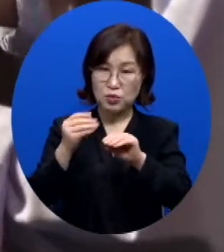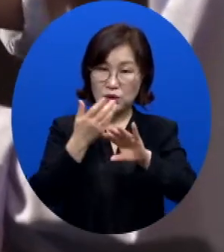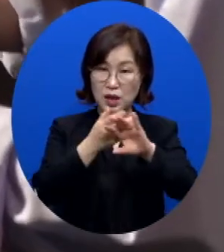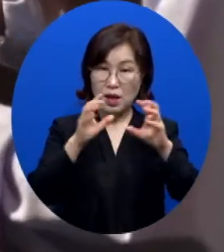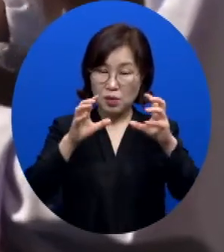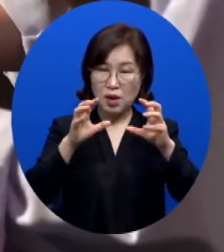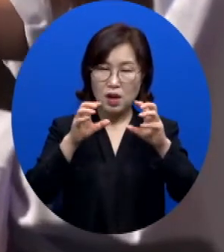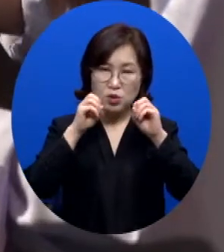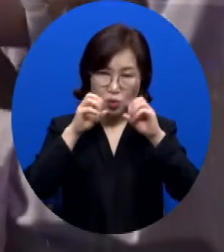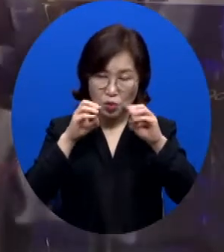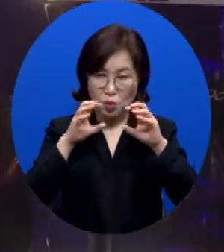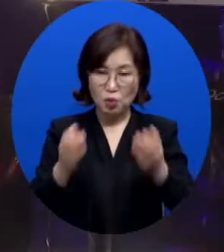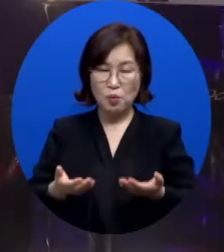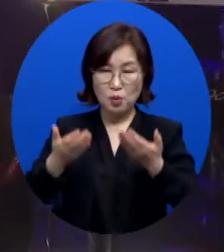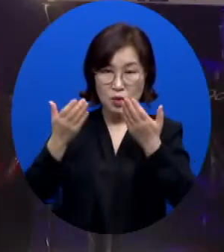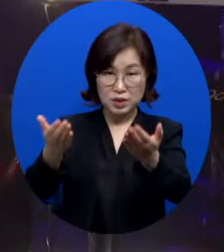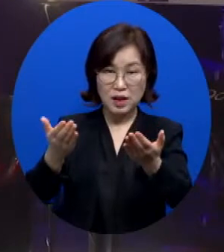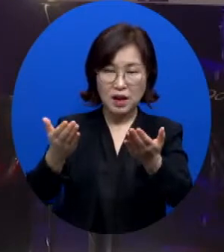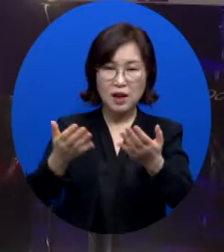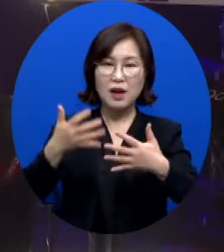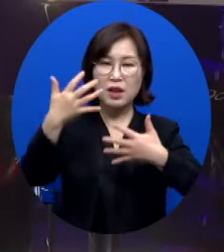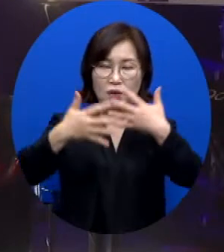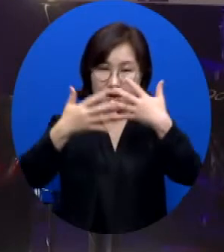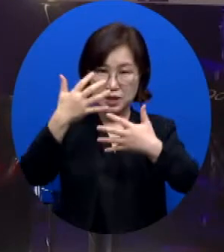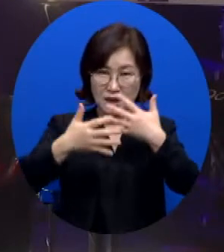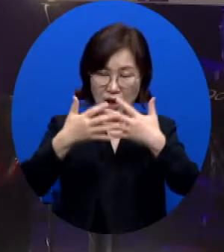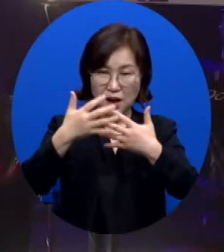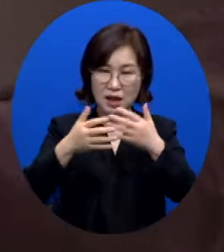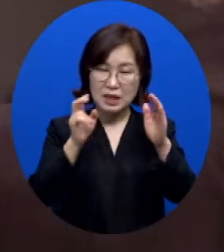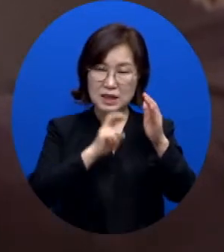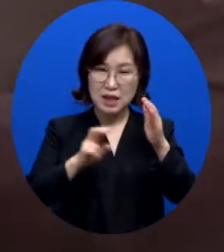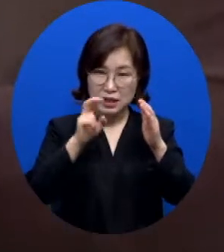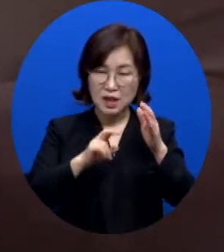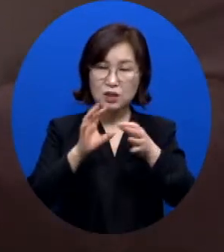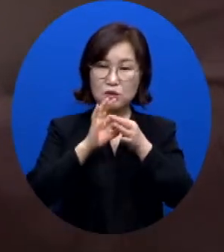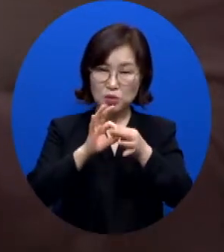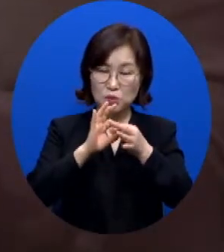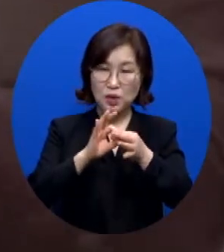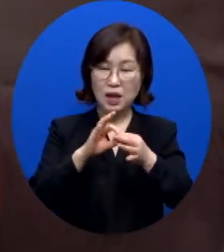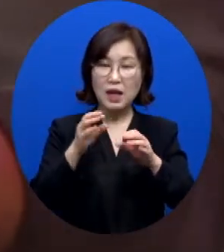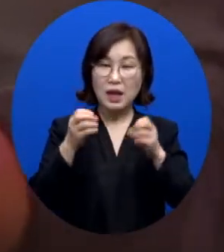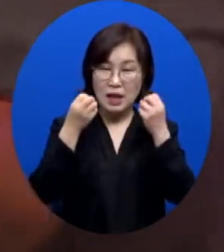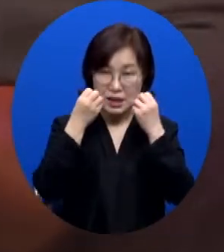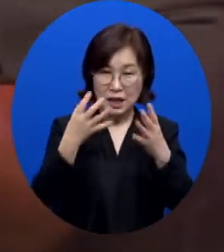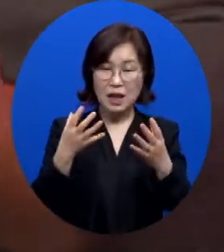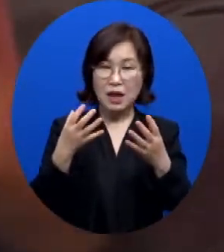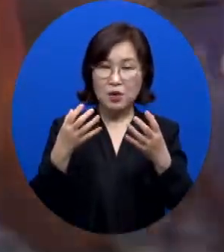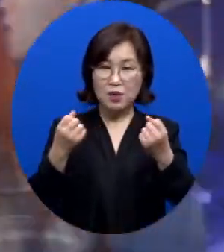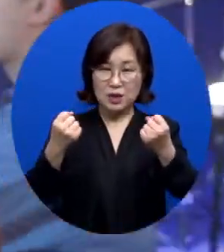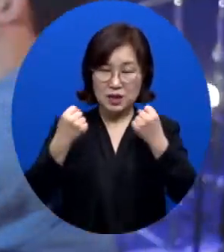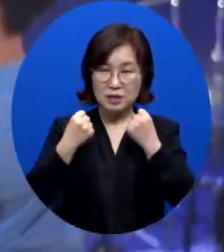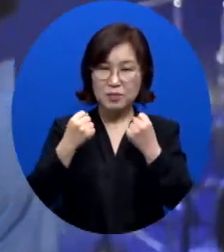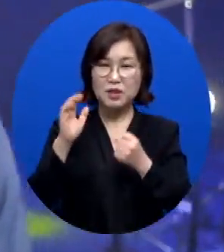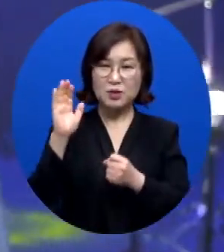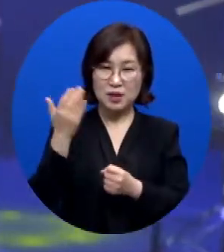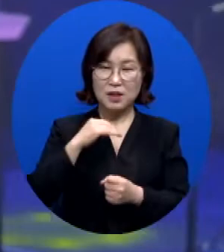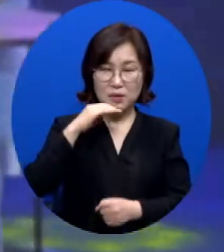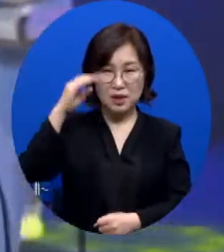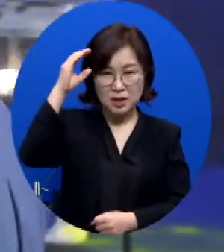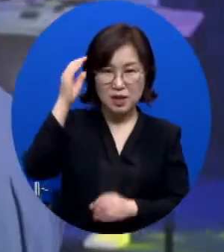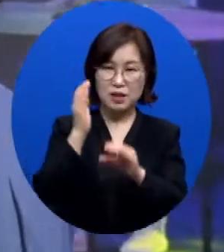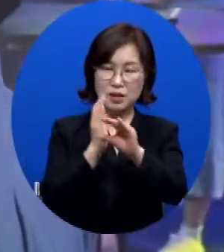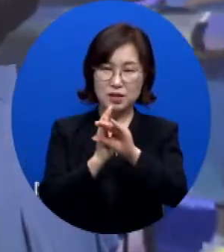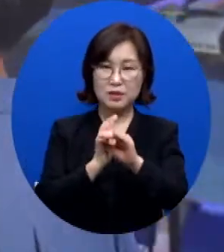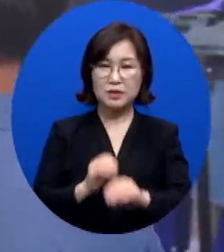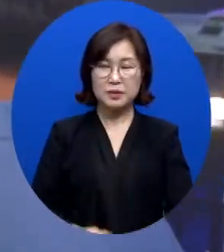봉사 사역. 학생들은 영상 찬양 교육 콘텐츠가 해외 선교지의 새로운 힘이 되길 기대하고 있습니다.